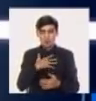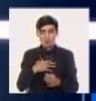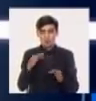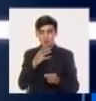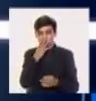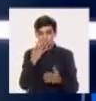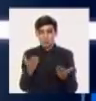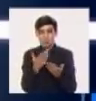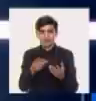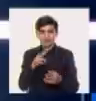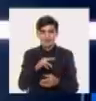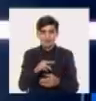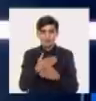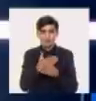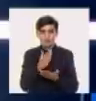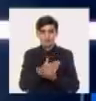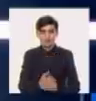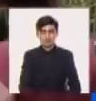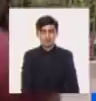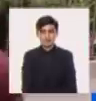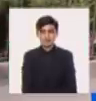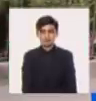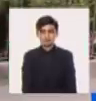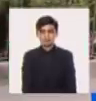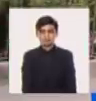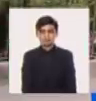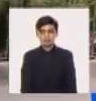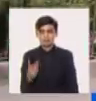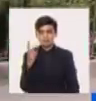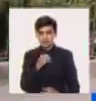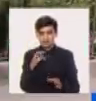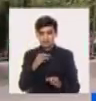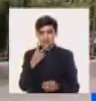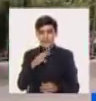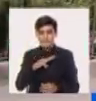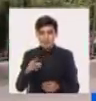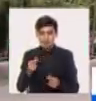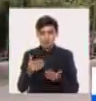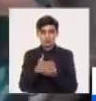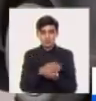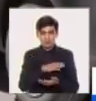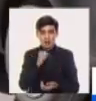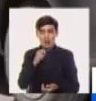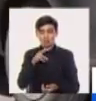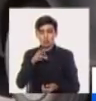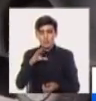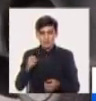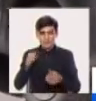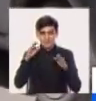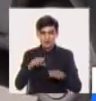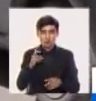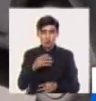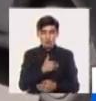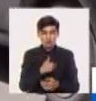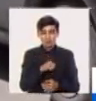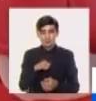тынысын жеңілдетуге жәрдем береді екен. Екі аптаның ішінде 2 миллионға жуық ақша жинаған ақтөбелік еріктілер Ресей елінен